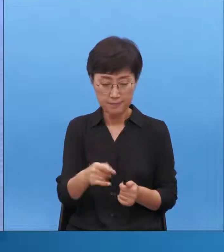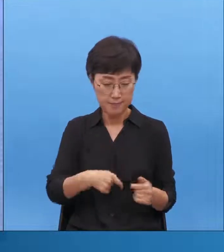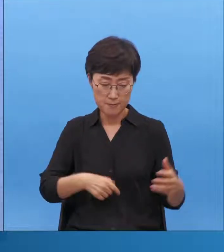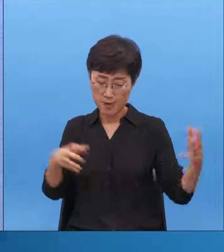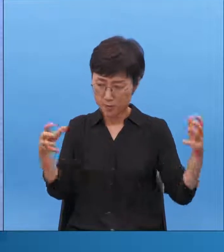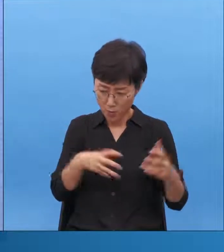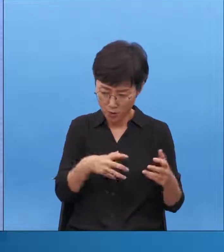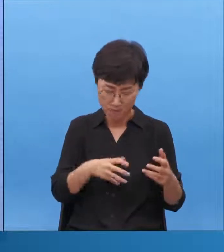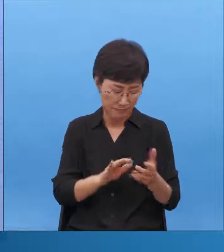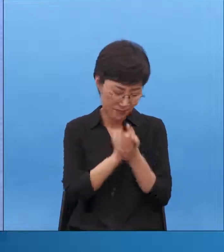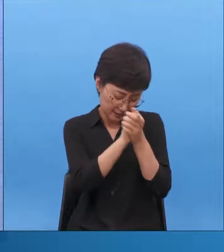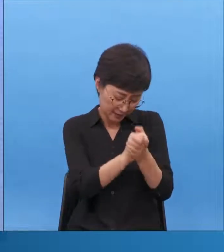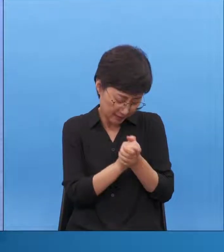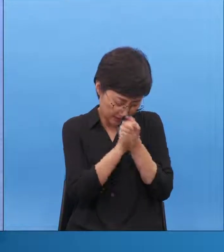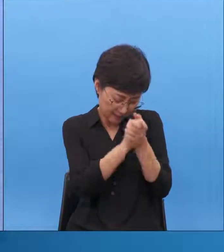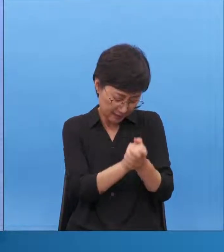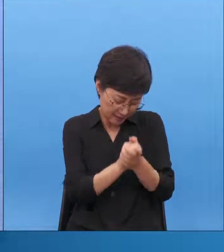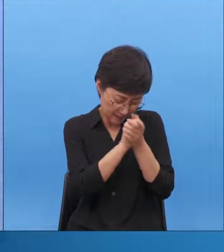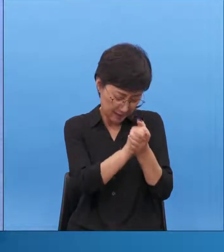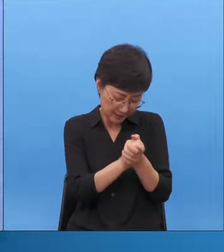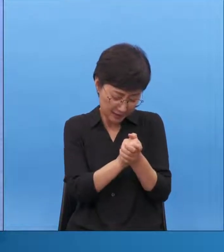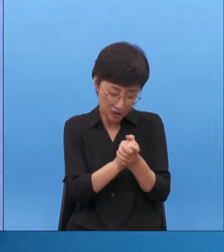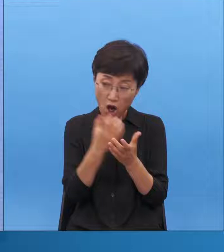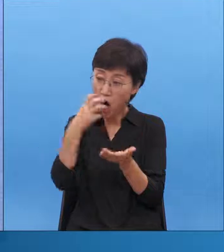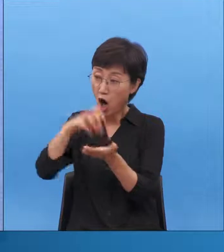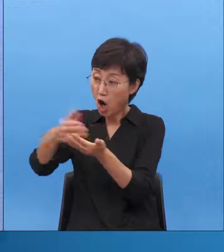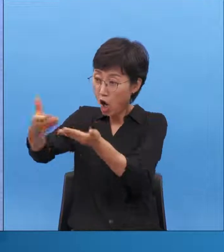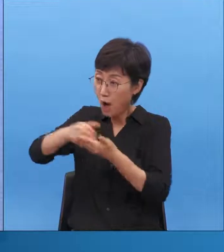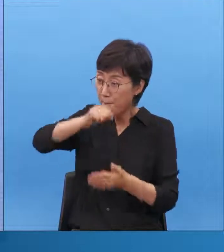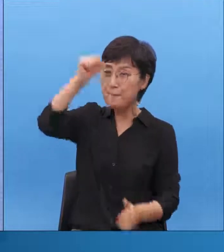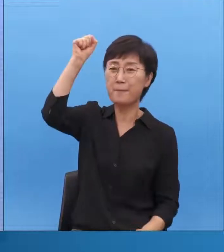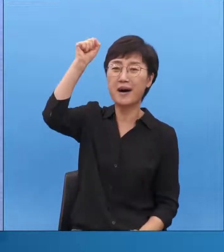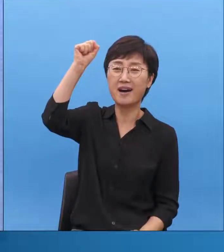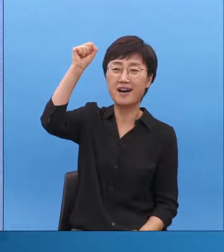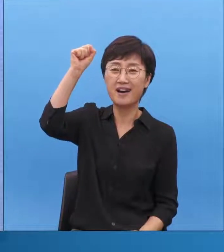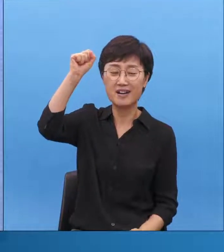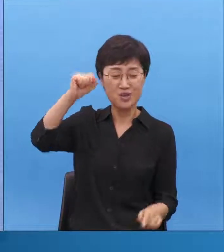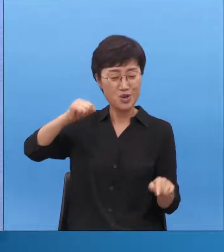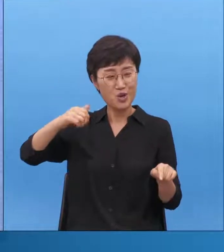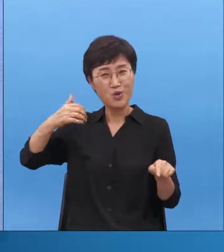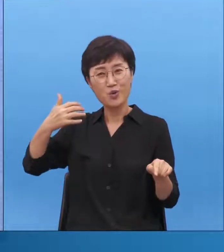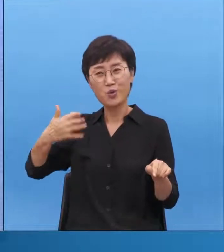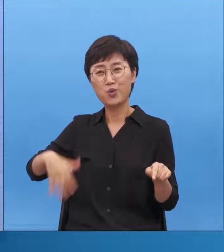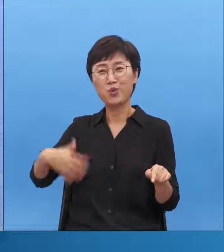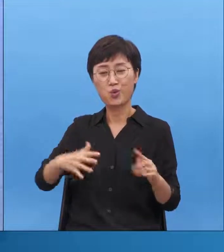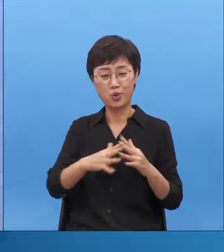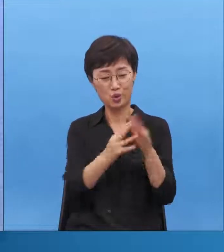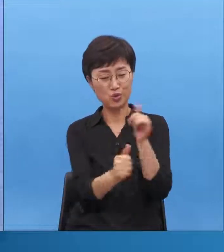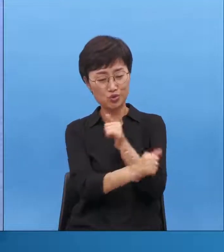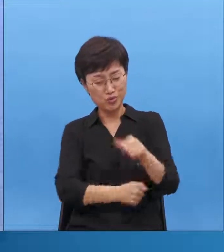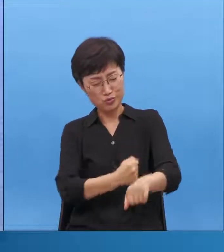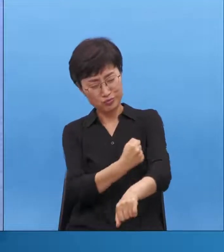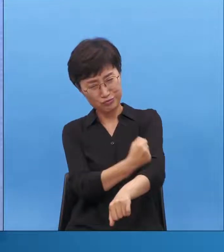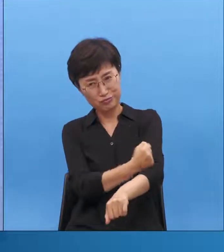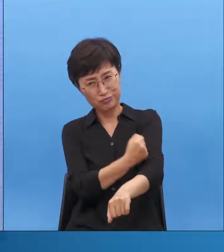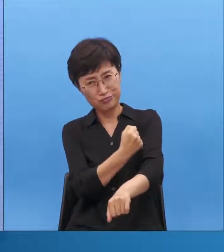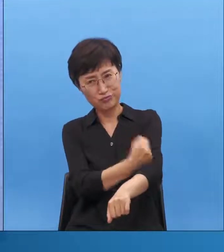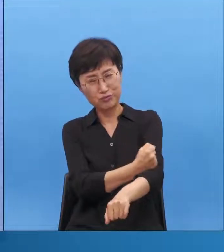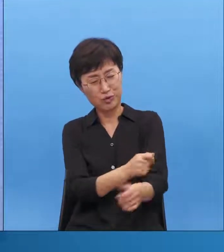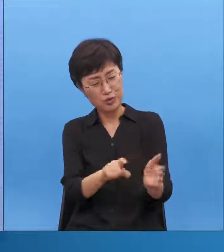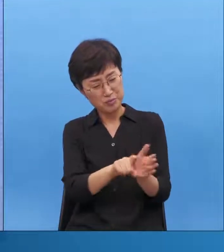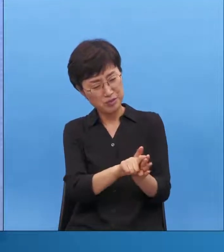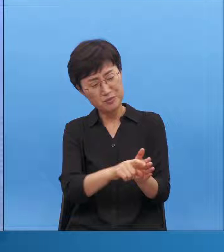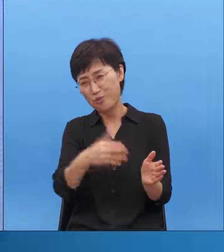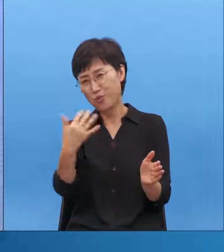이게 만들어낸 거예요. And yet, you are allowed this, and you made this 얼마나 permitted. 지금 큰 응답을 받았습니다. And so we received this grand